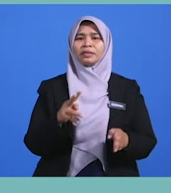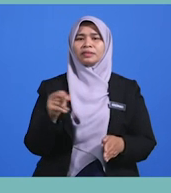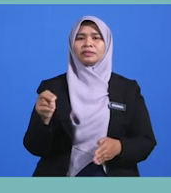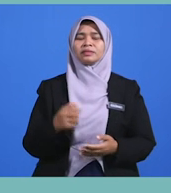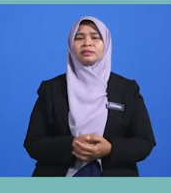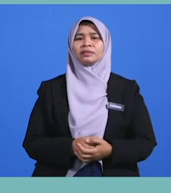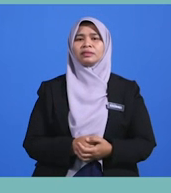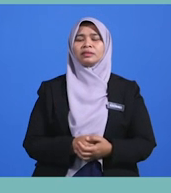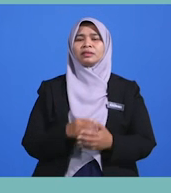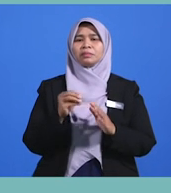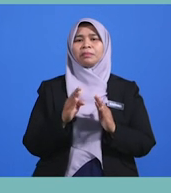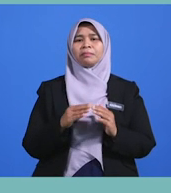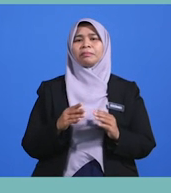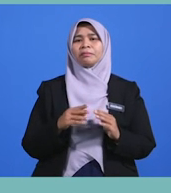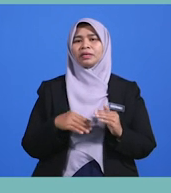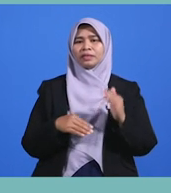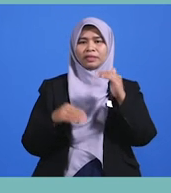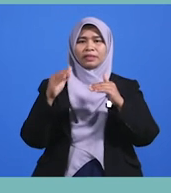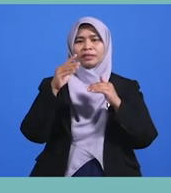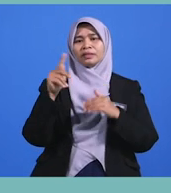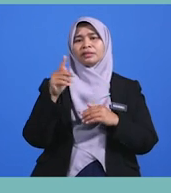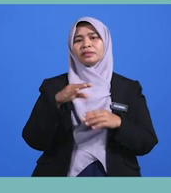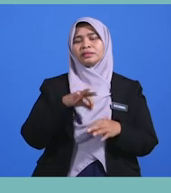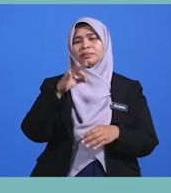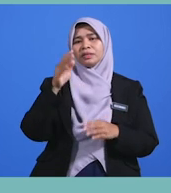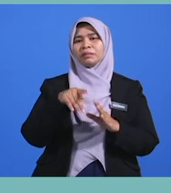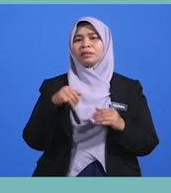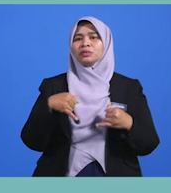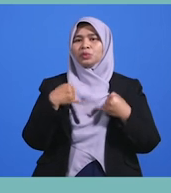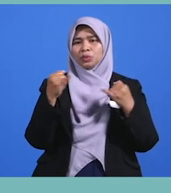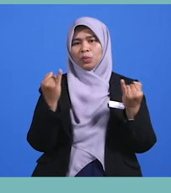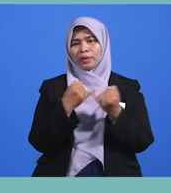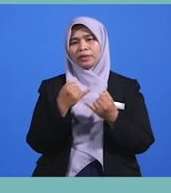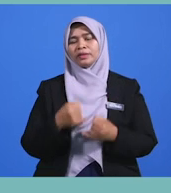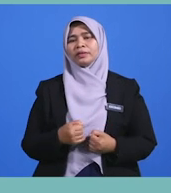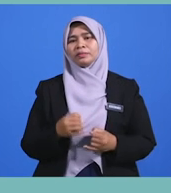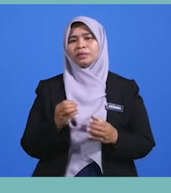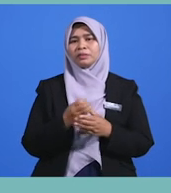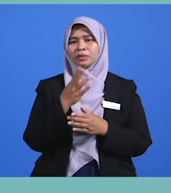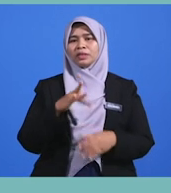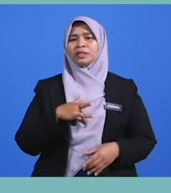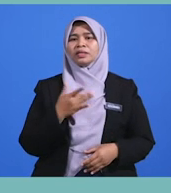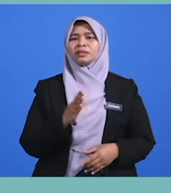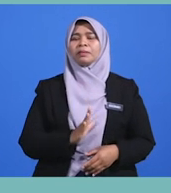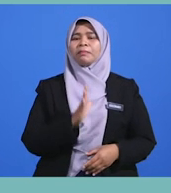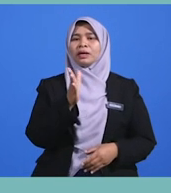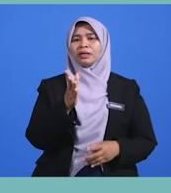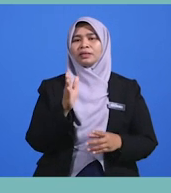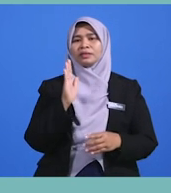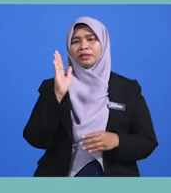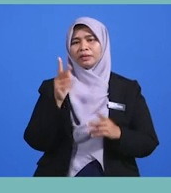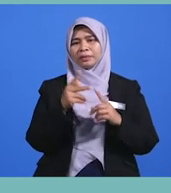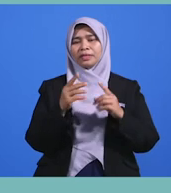untuk membangkitkan semangat perjuangan, menimbulkan rasa bangga akan negara, tanda ketaatan kepada raja dan